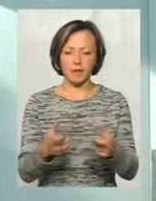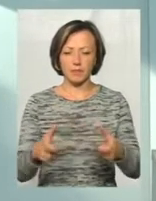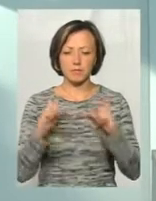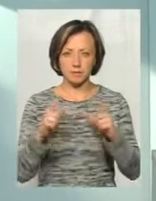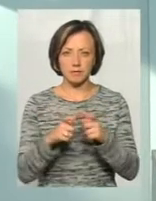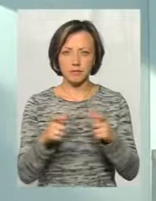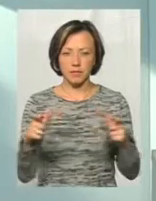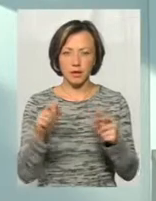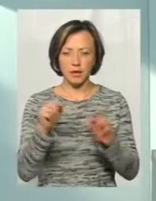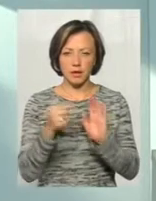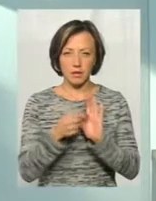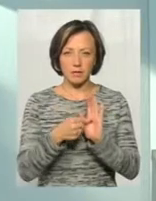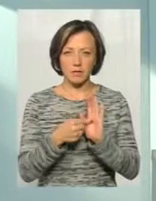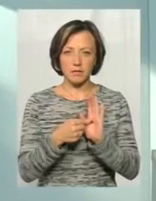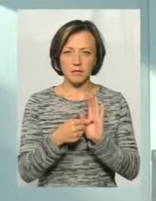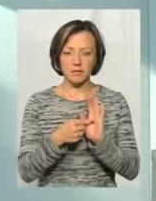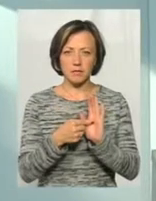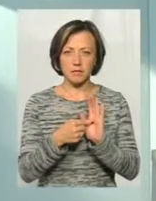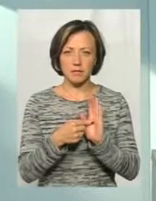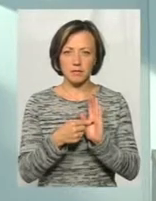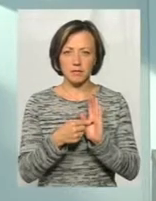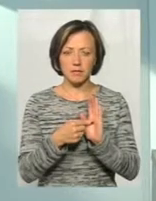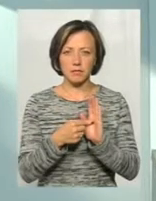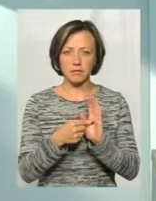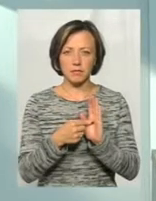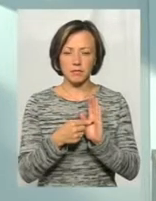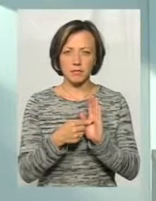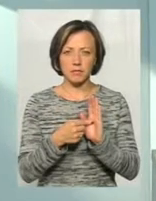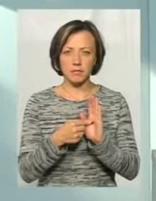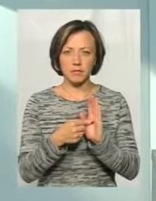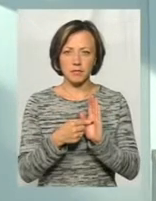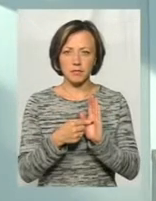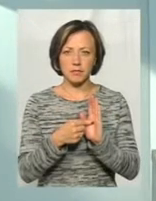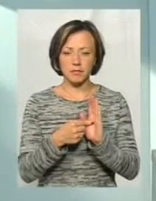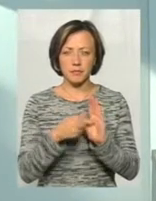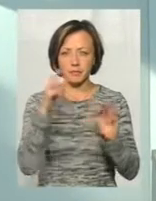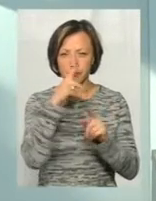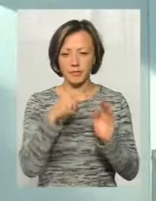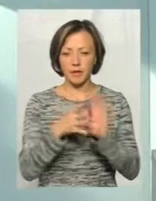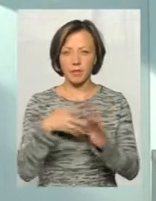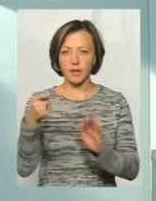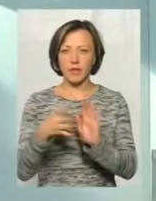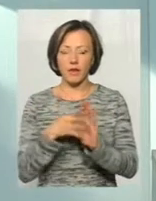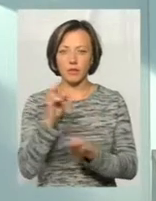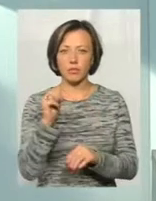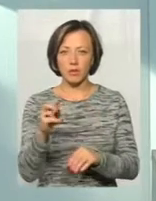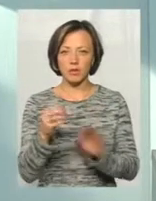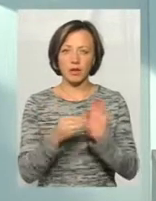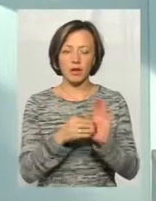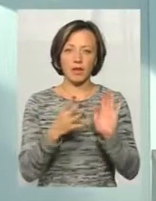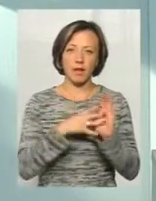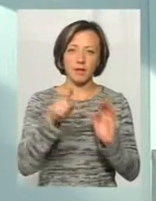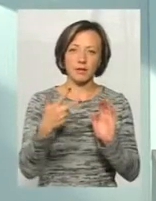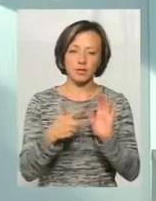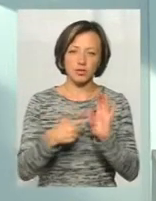все, а в них постійно якісь помарки пишуть, що я подав, приміру, 9 кубів, мені пише 9,36,